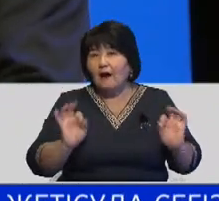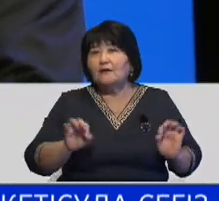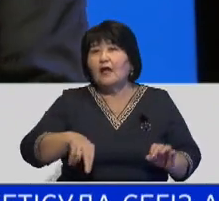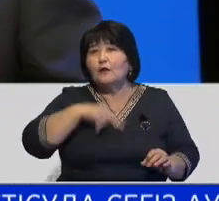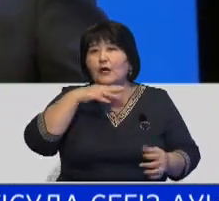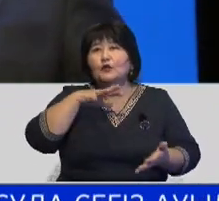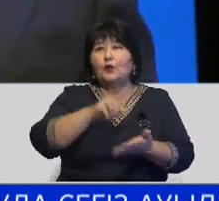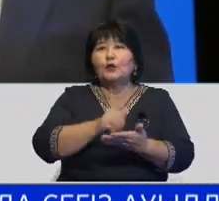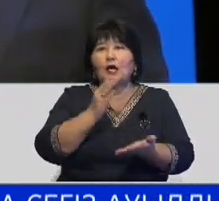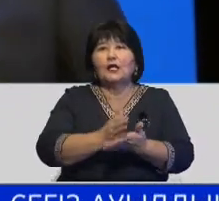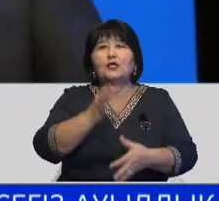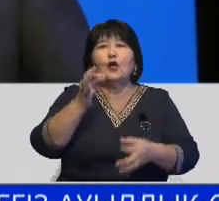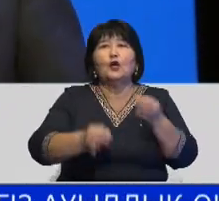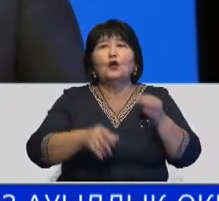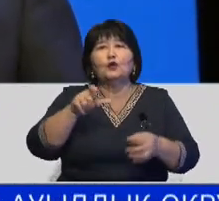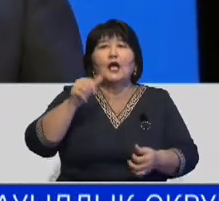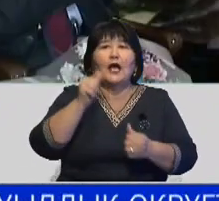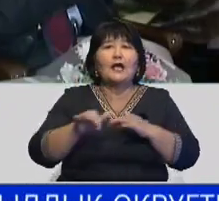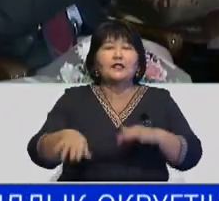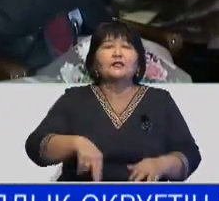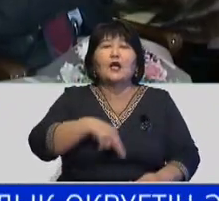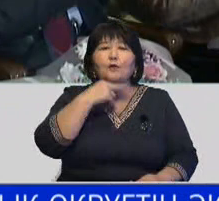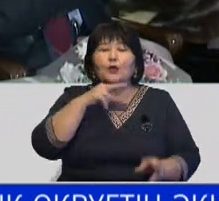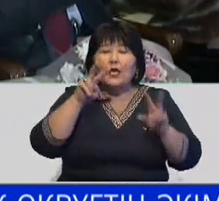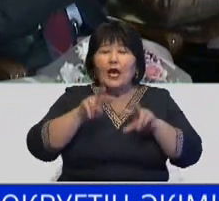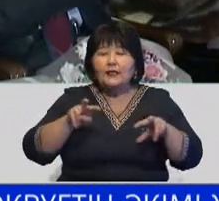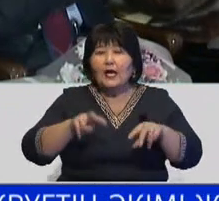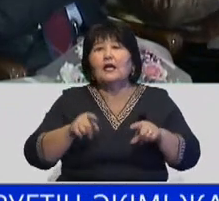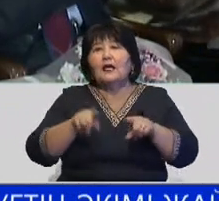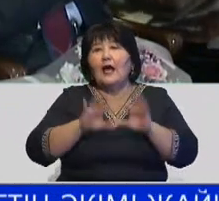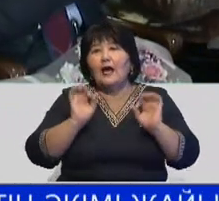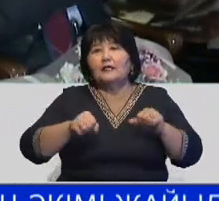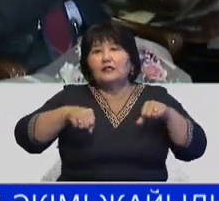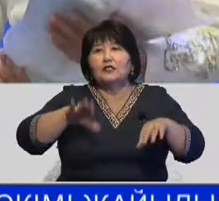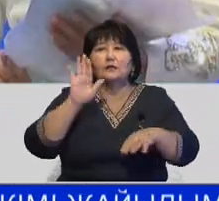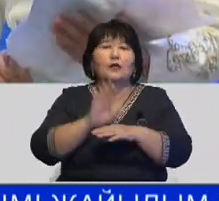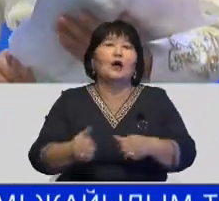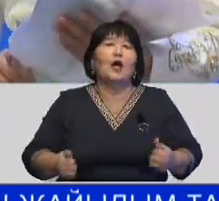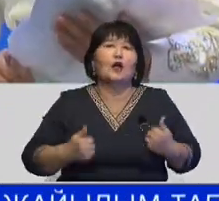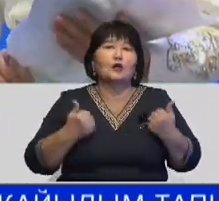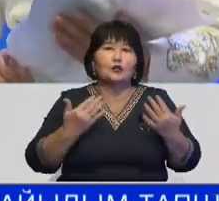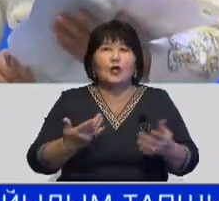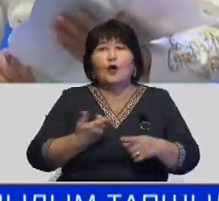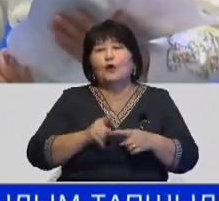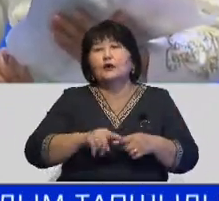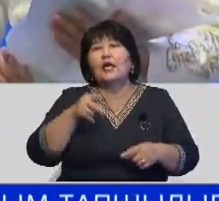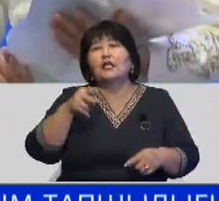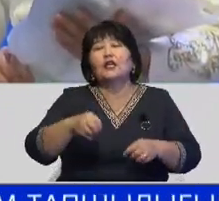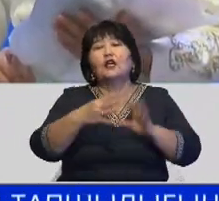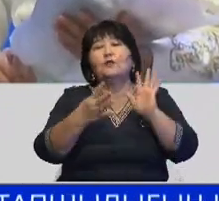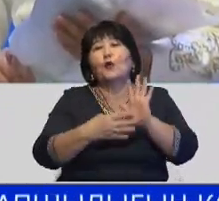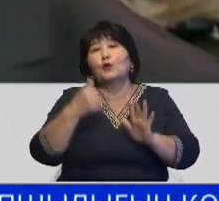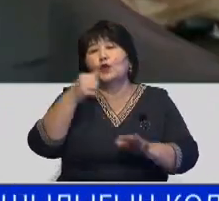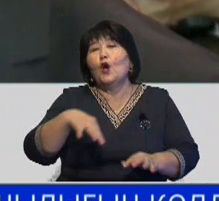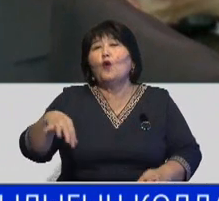басты орынға қойған судьялар әр істі мұқият қарап, әділ шешім шығаруға күш салуда. Оған қоса 2019